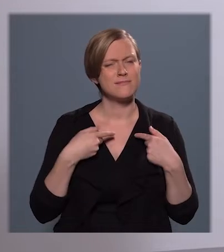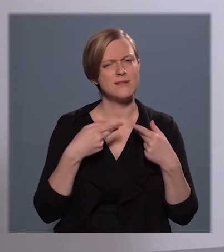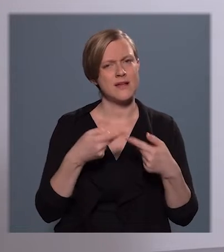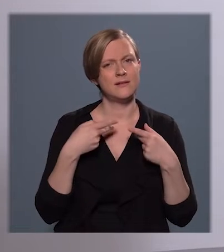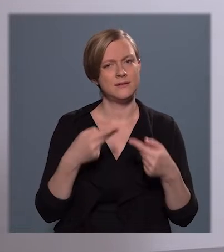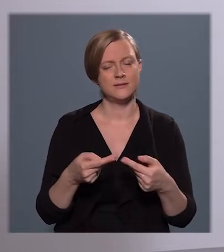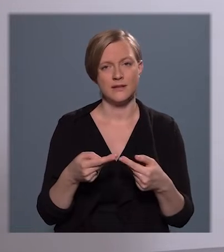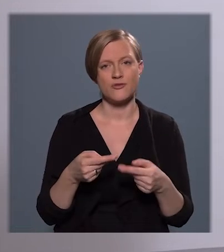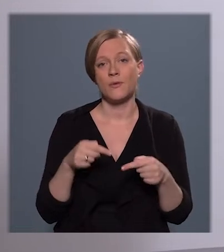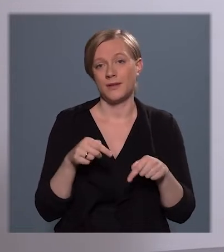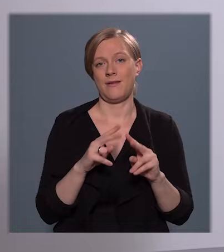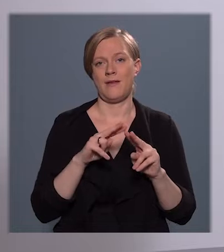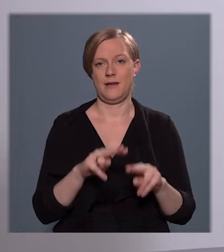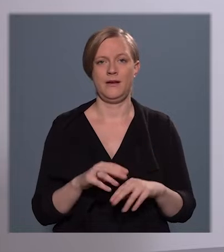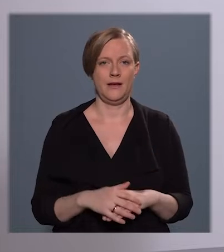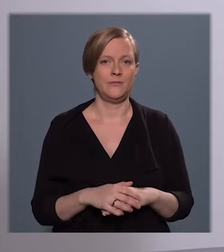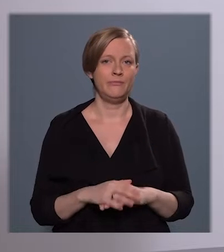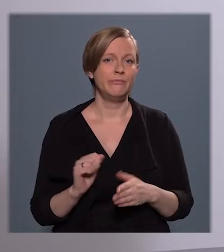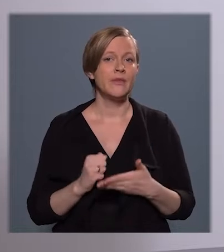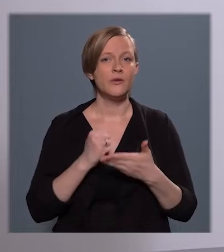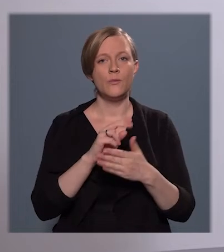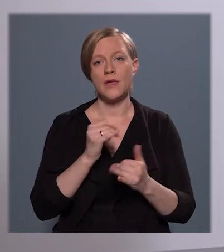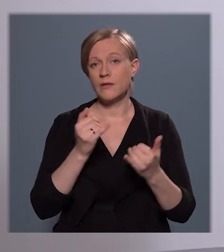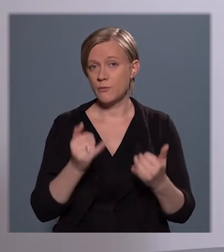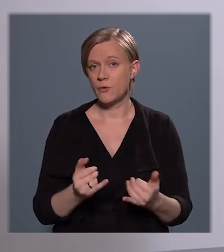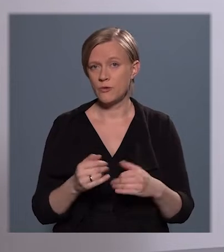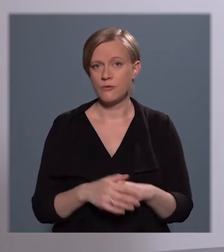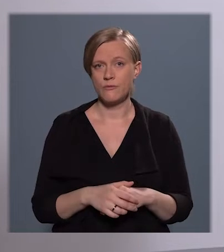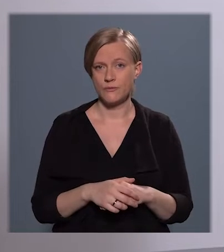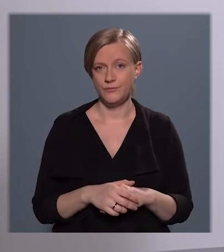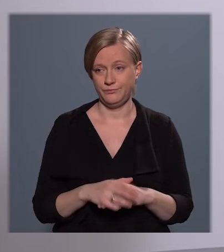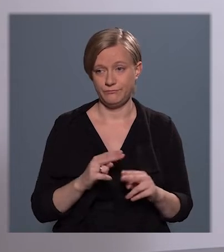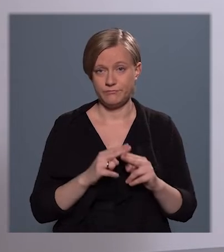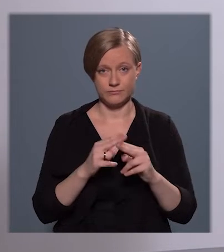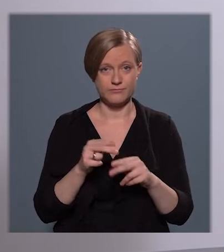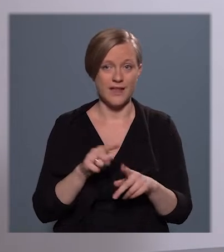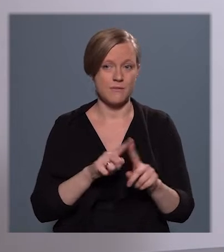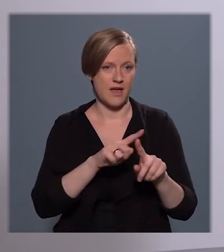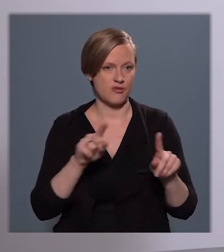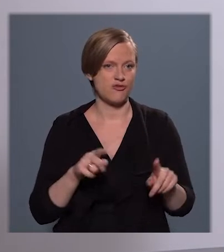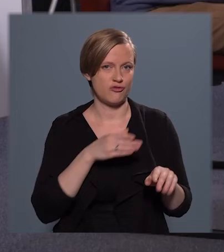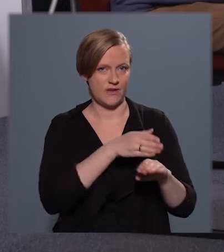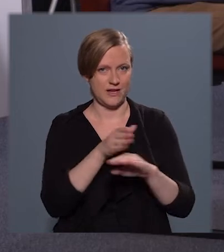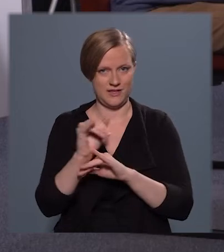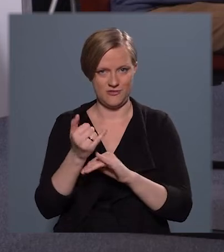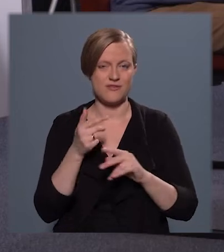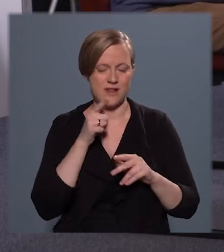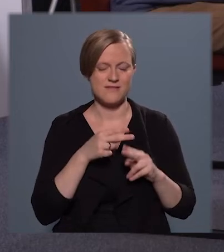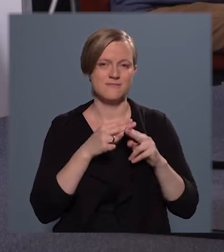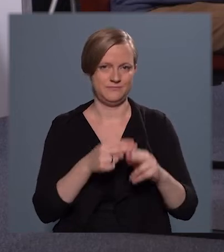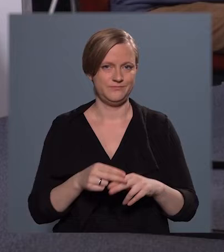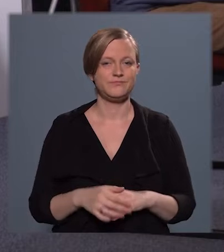szállításban, amit erre az adományra most rátettünk, ezt meg fogjuk tenni más irányba is. Végül